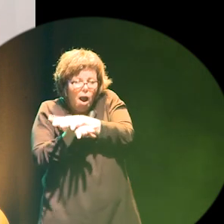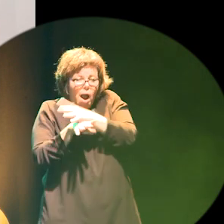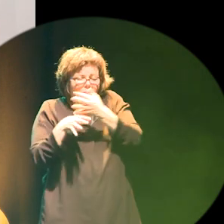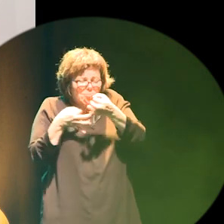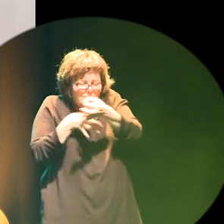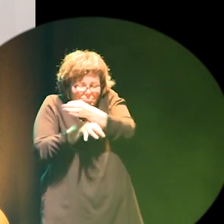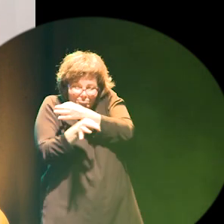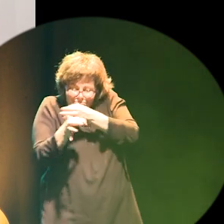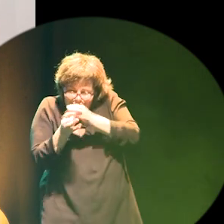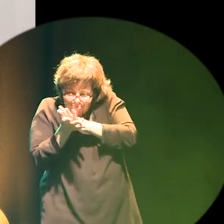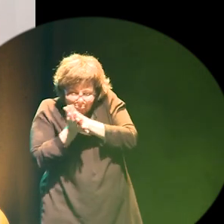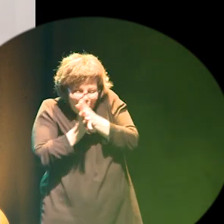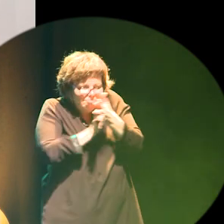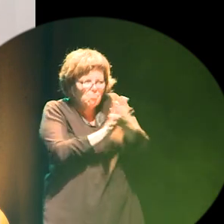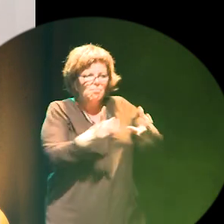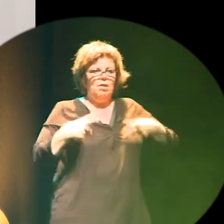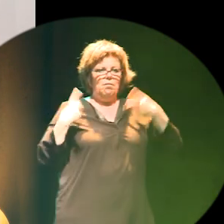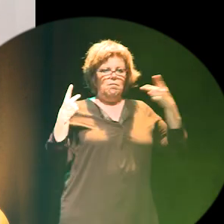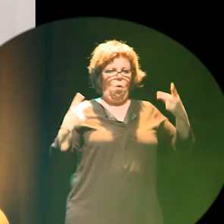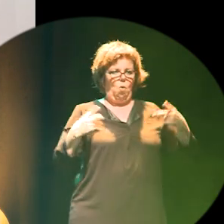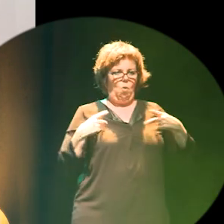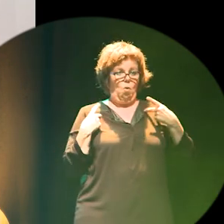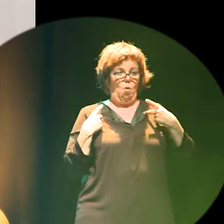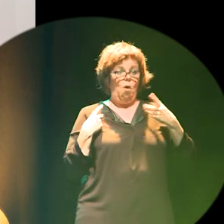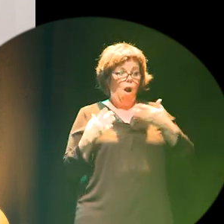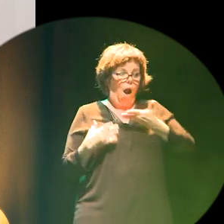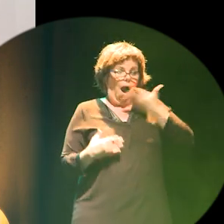au vivant, ce qui fait que nous sommes là.